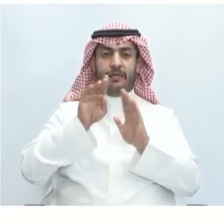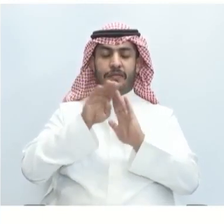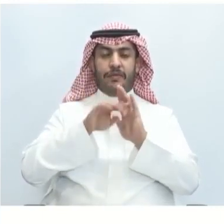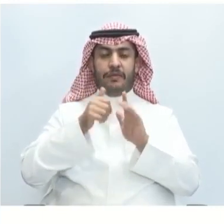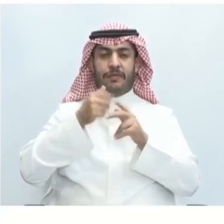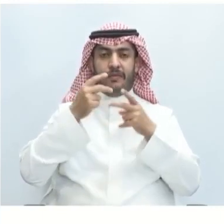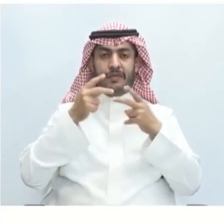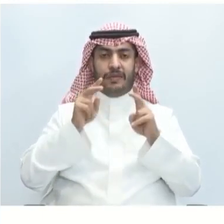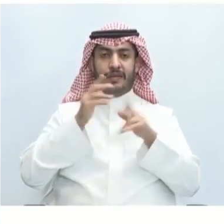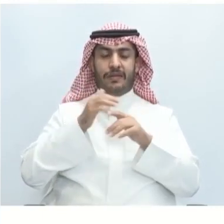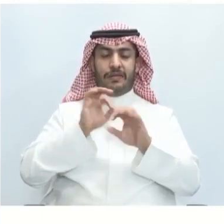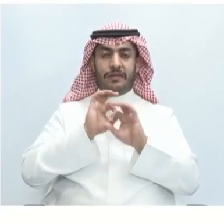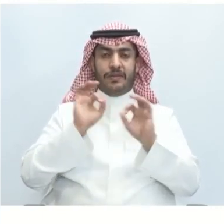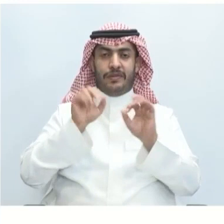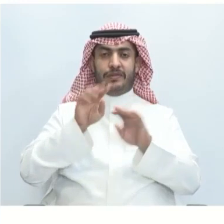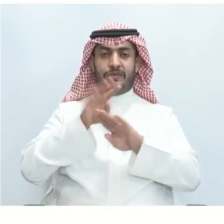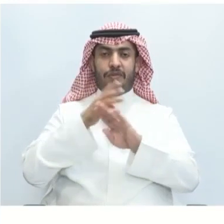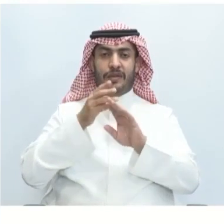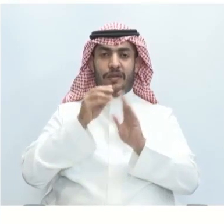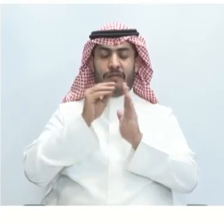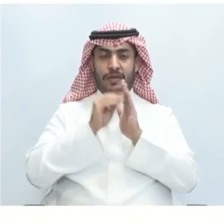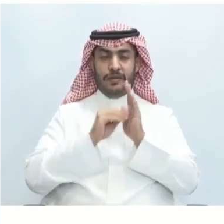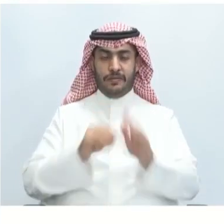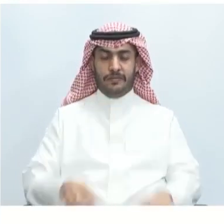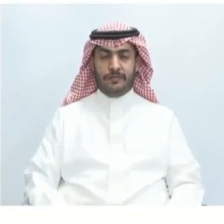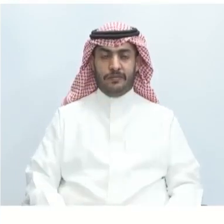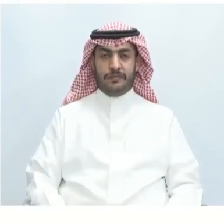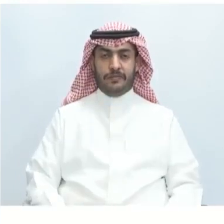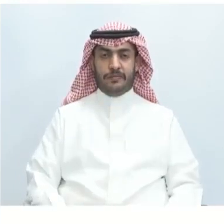لكي نبدا في اعداد جدول البيانات